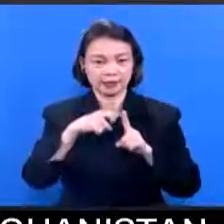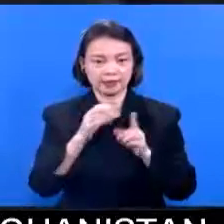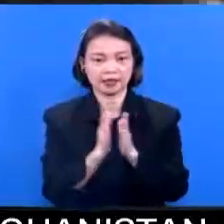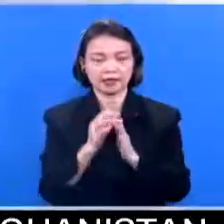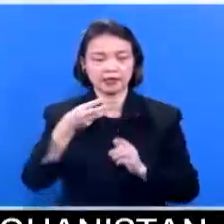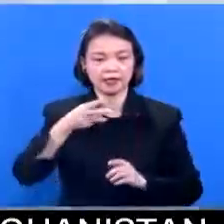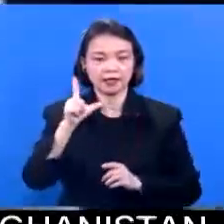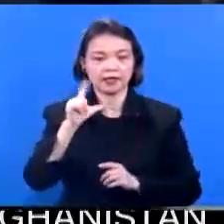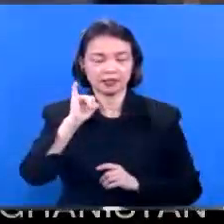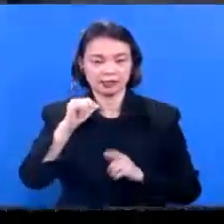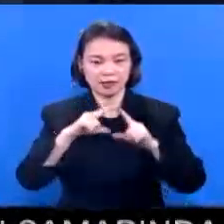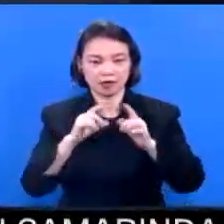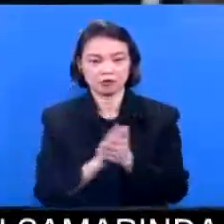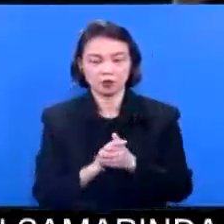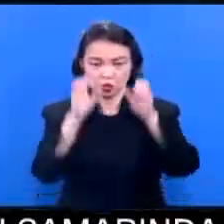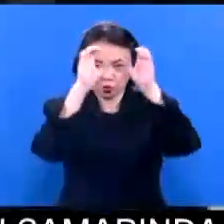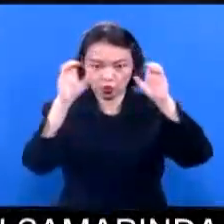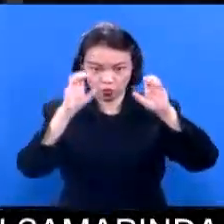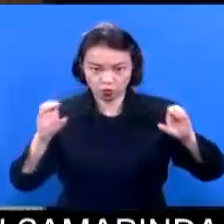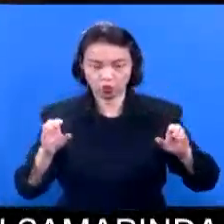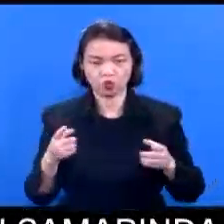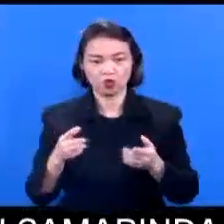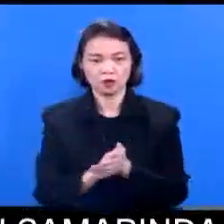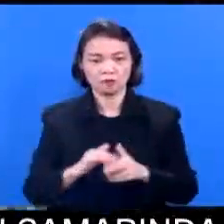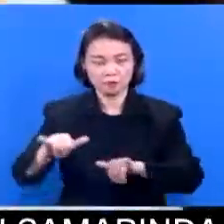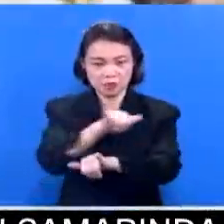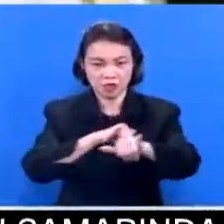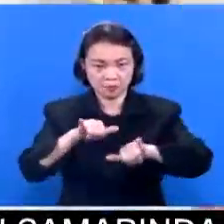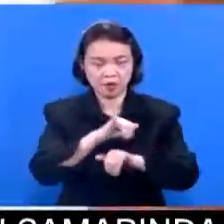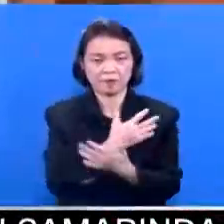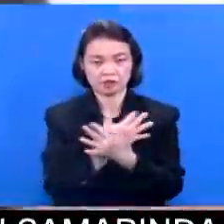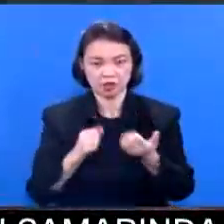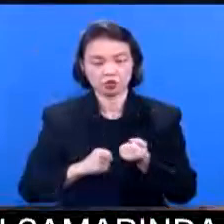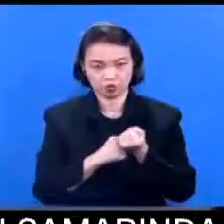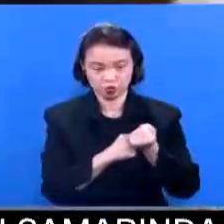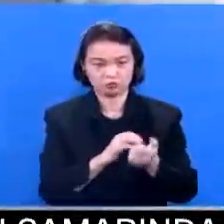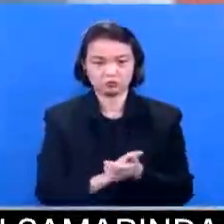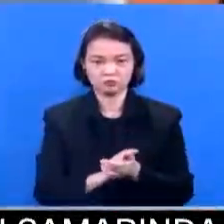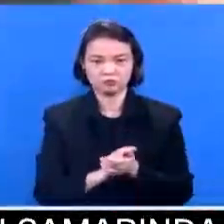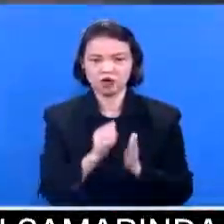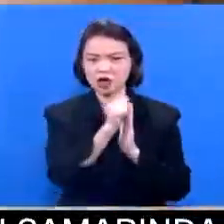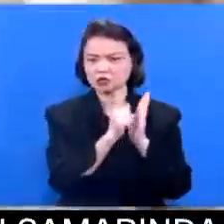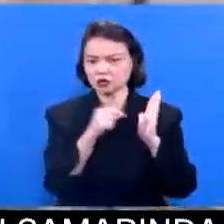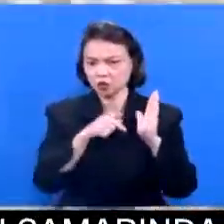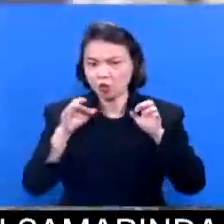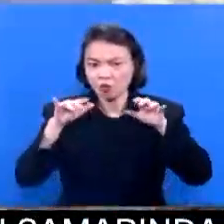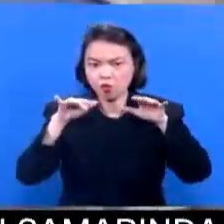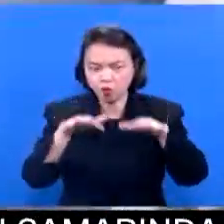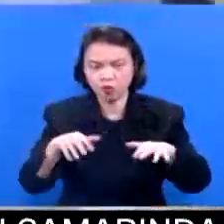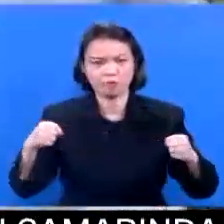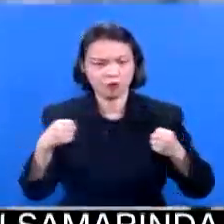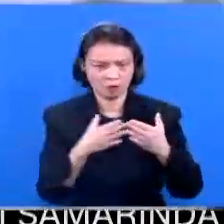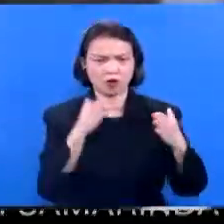Rosa Siregar menggelar syukuran bersama warga dan simpatisan. Namun sayang, acara ini justru menimbulkan kerumunan yang melanggar